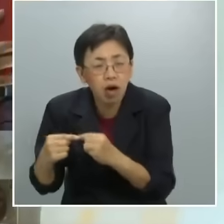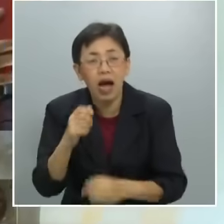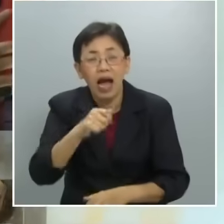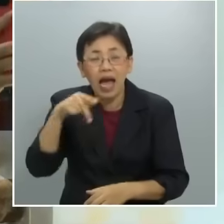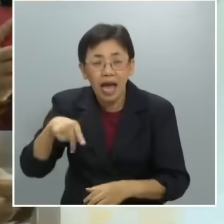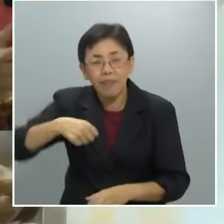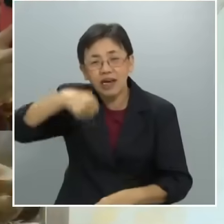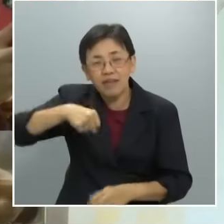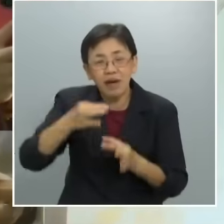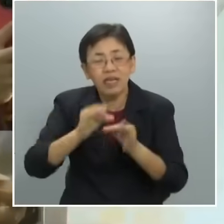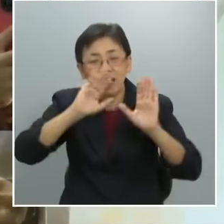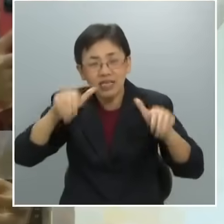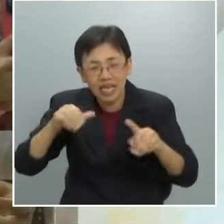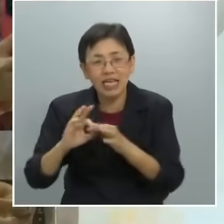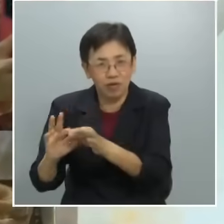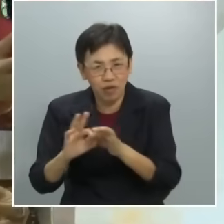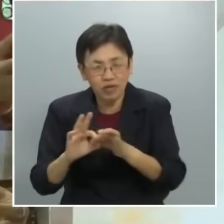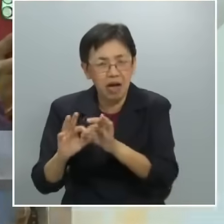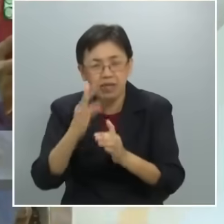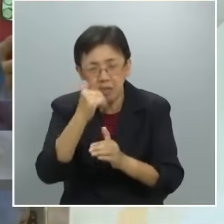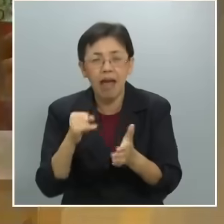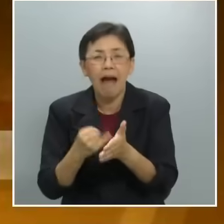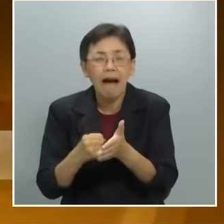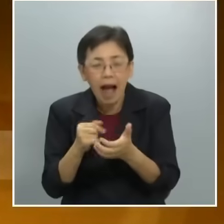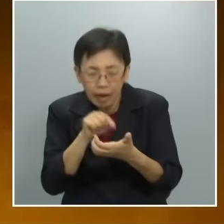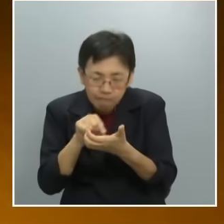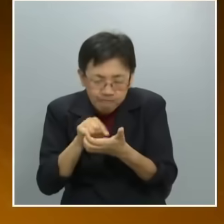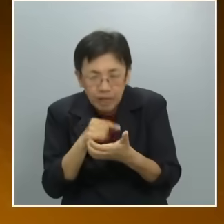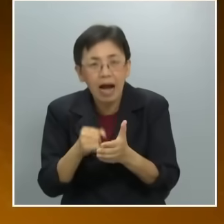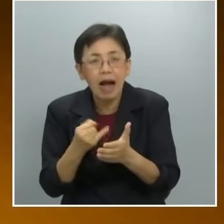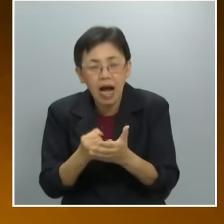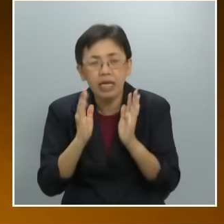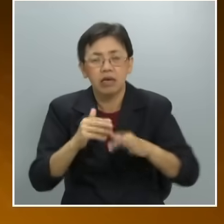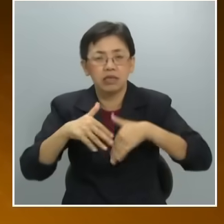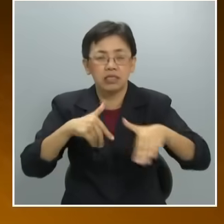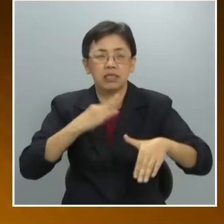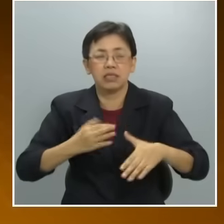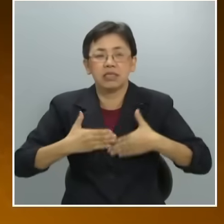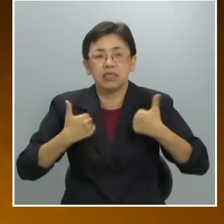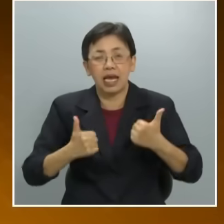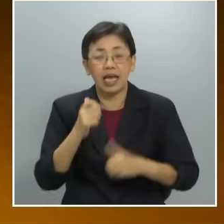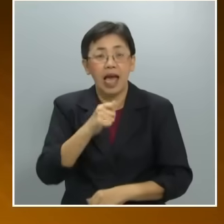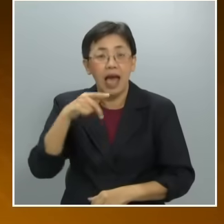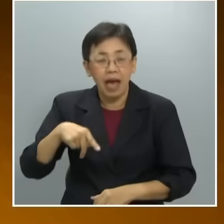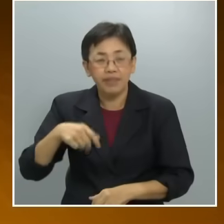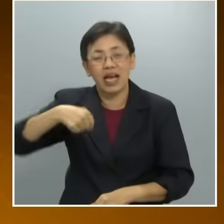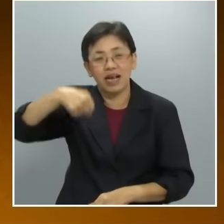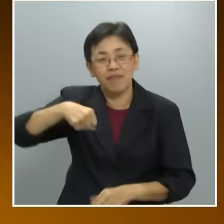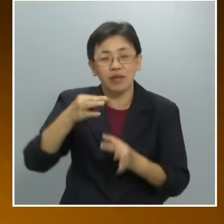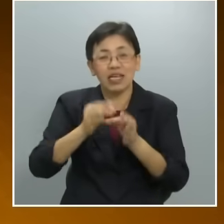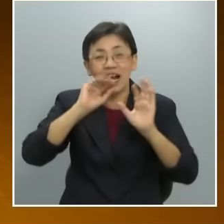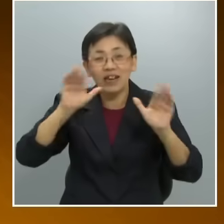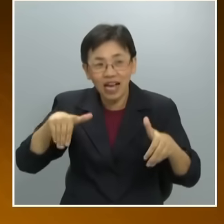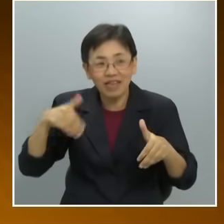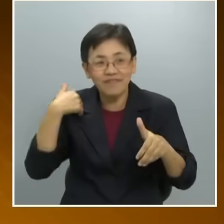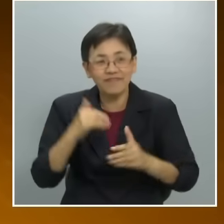ะมีส่วนร่วมแน่เพราะให้ความสะดวกและง่ายเนี่ยเพื่อให้ประชาชนสบายใจตกลงแอปเป๋าตังก็มีนี่ค่อยๆแกะคำพูด